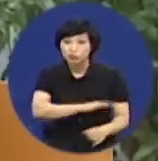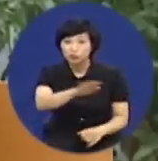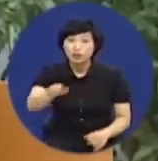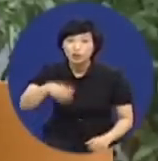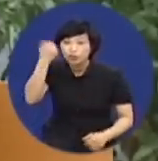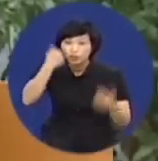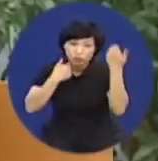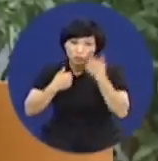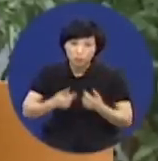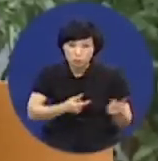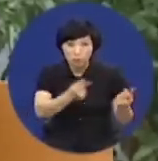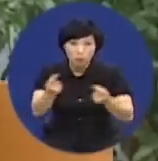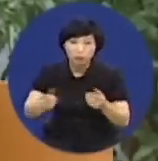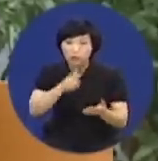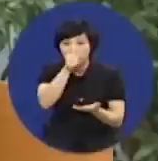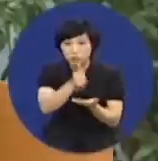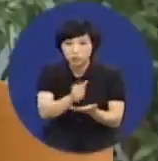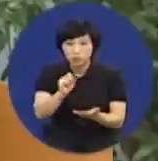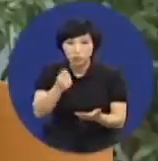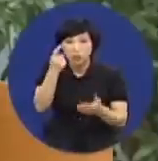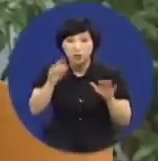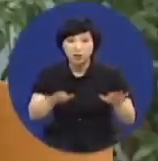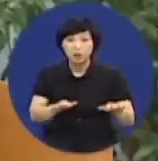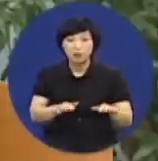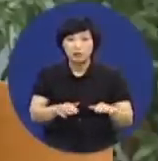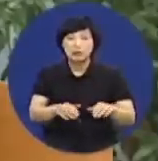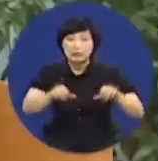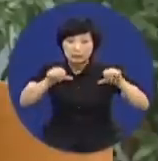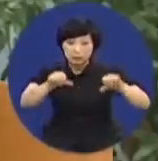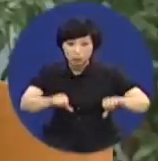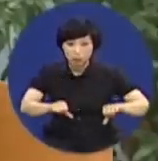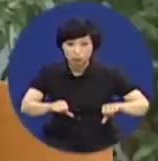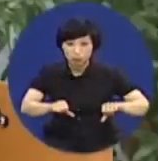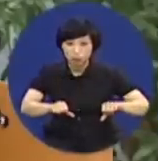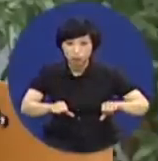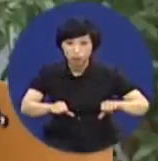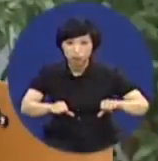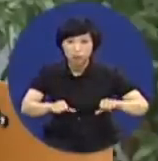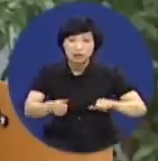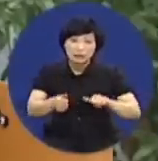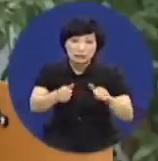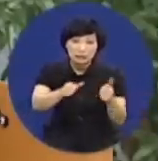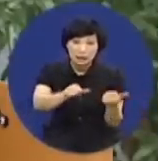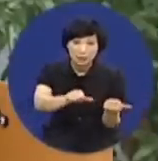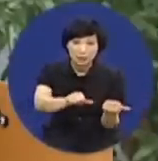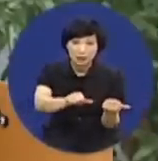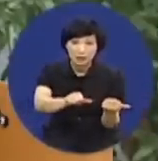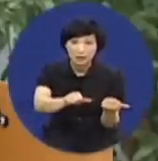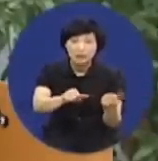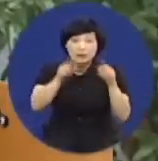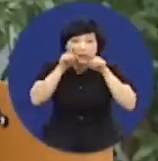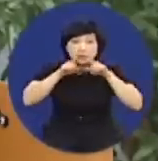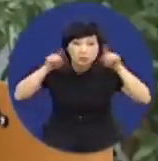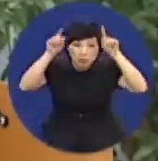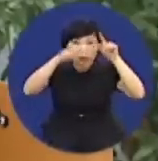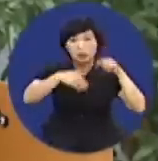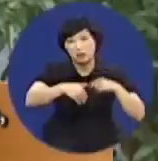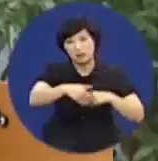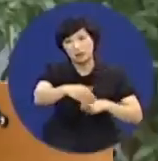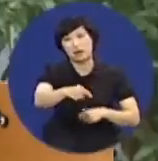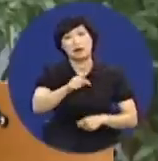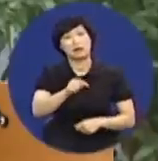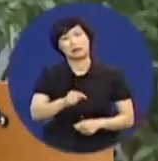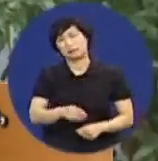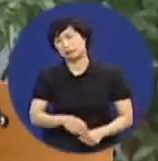だから人間は誰でも罪のゆえに、呪いと死と地獄